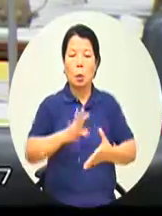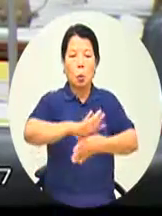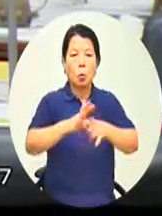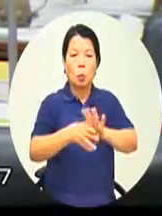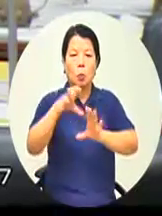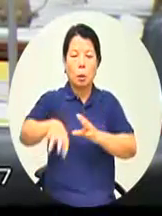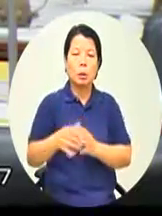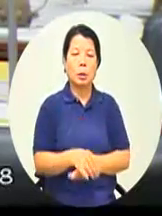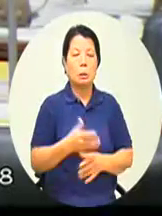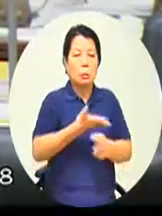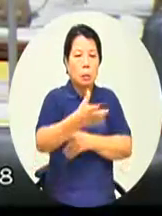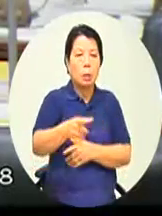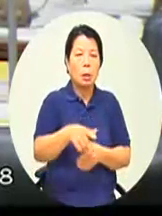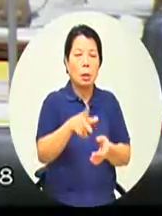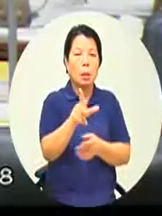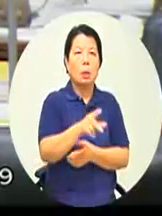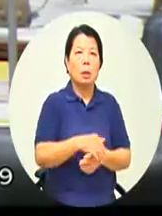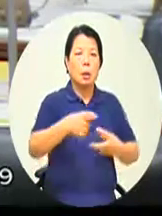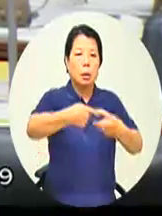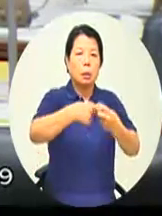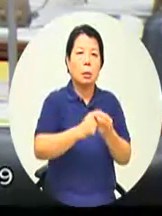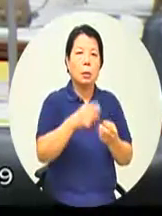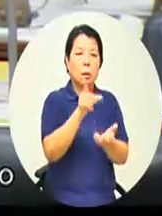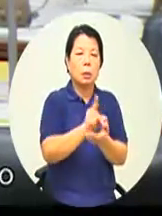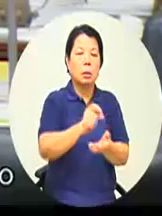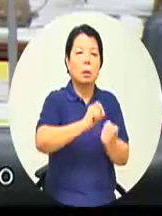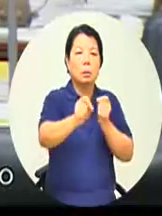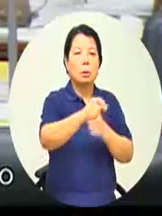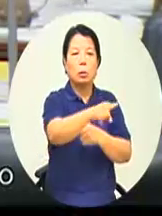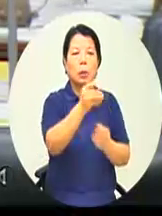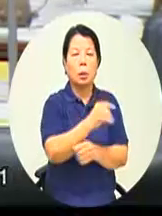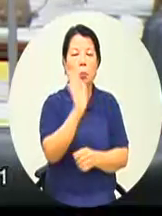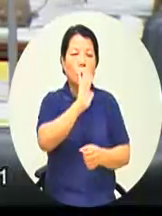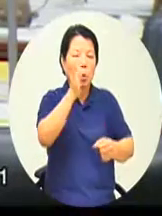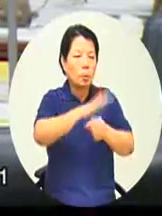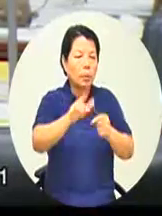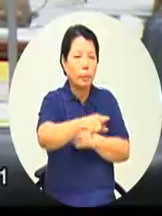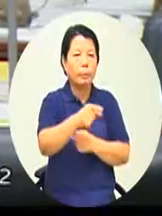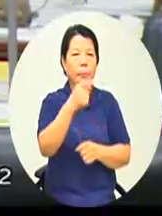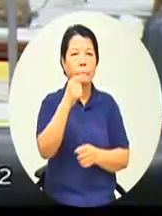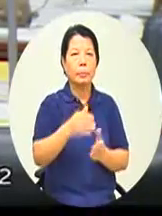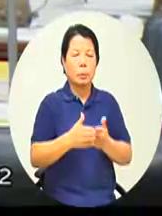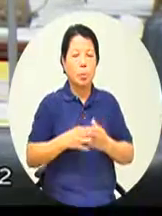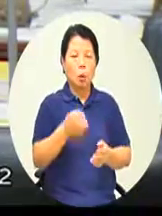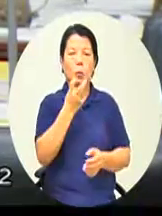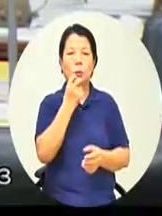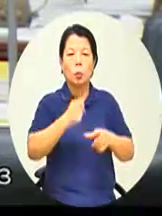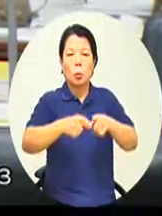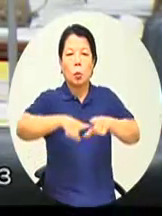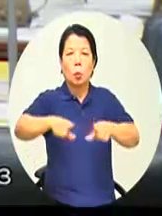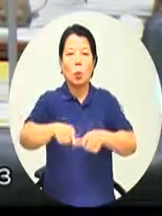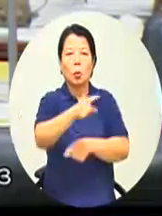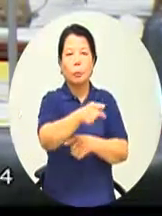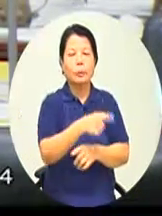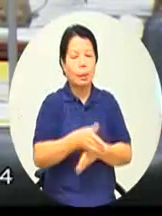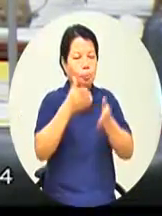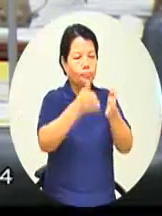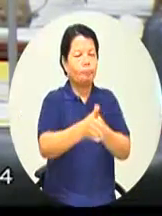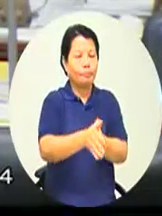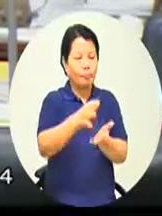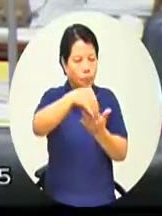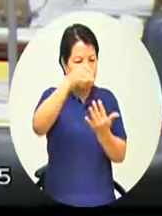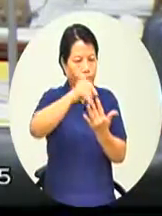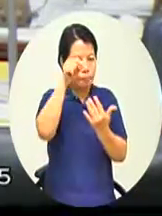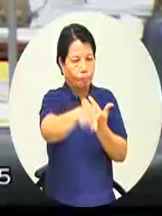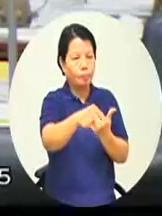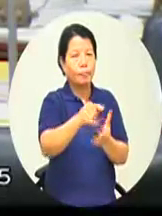科勇看了这么多土地，他没有一块土地满意，他只有认为中央公园才是他唯一的选择地之后，